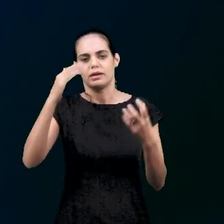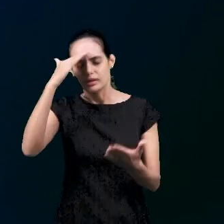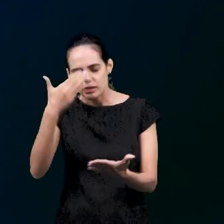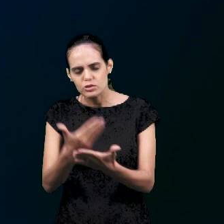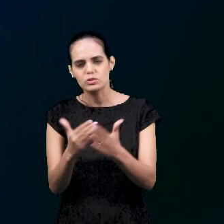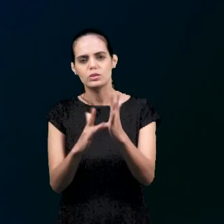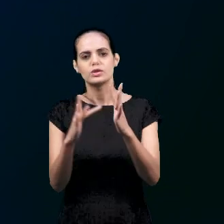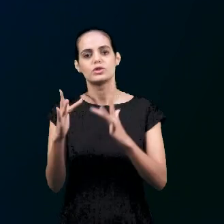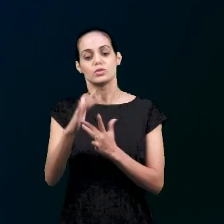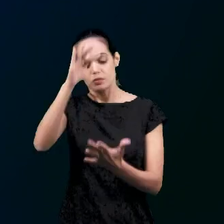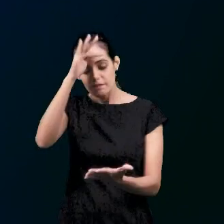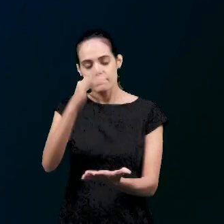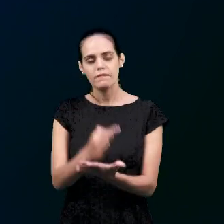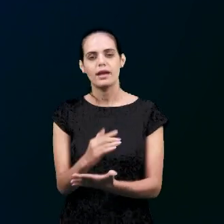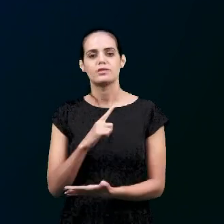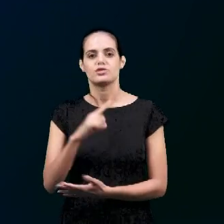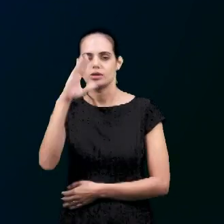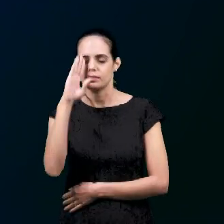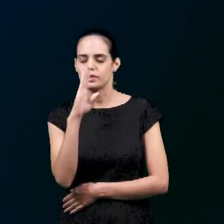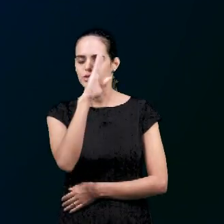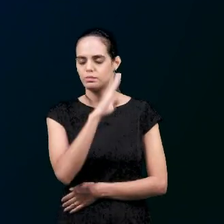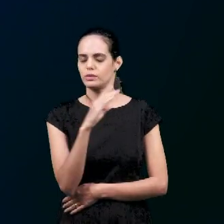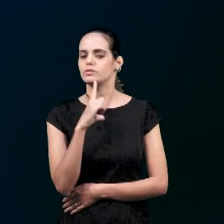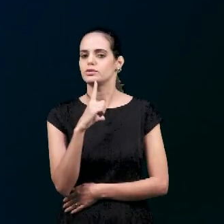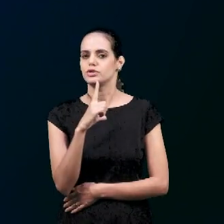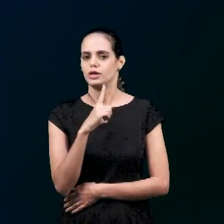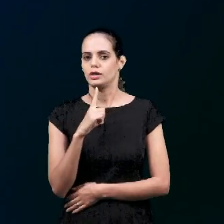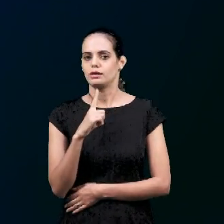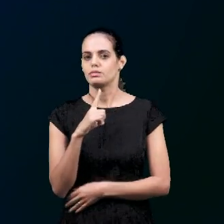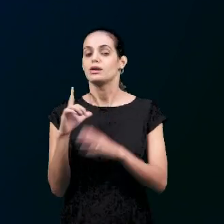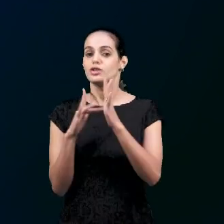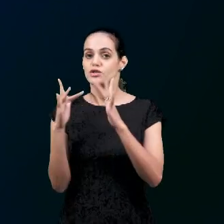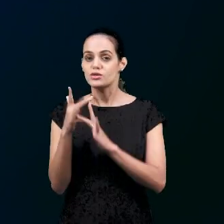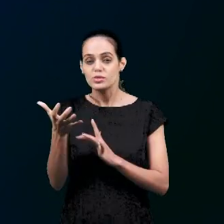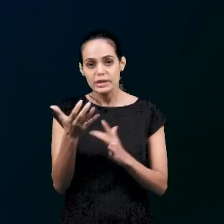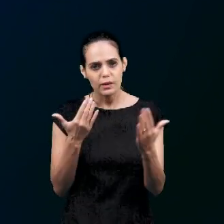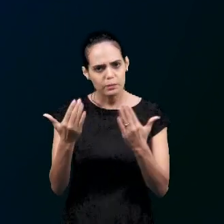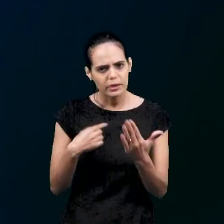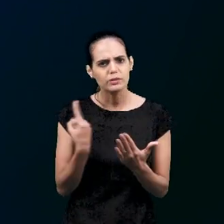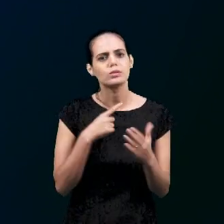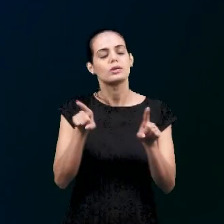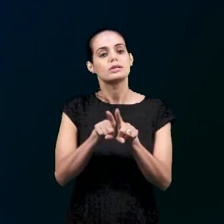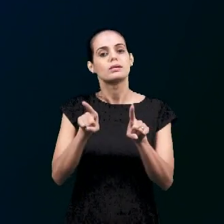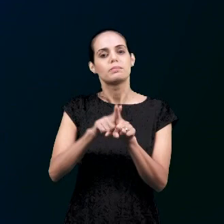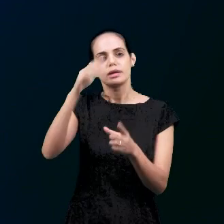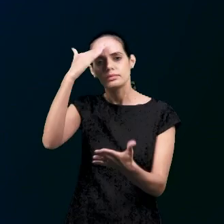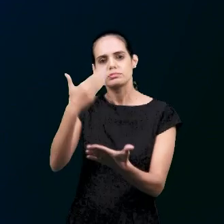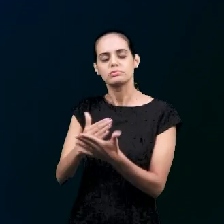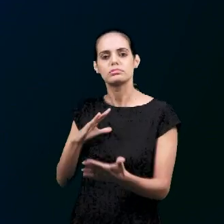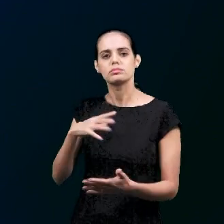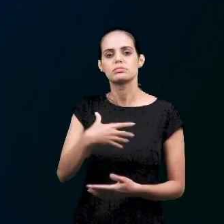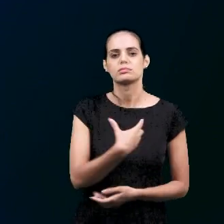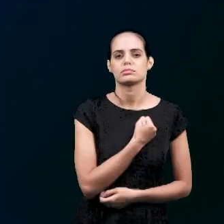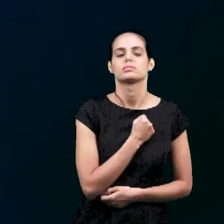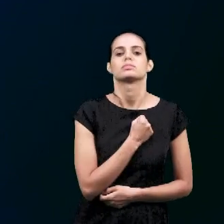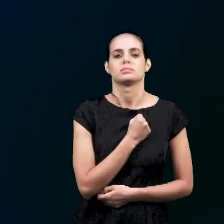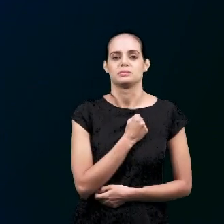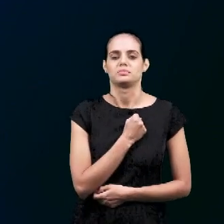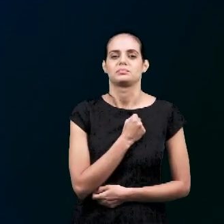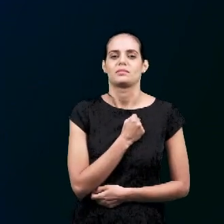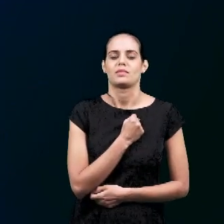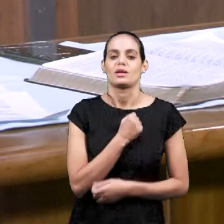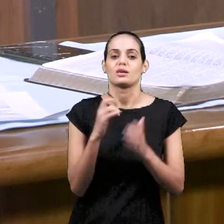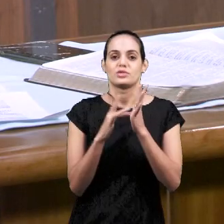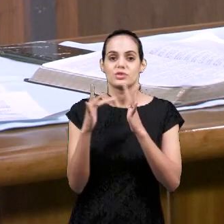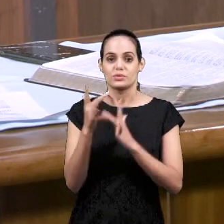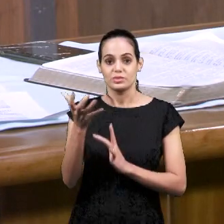honoré Bartimée parce qu'il avait la foi. Et Jésus veut cela de nous. Il veut que nous croyions qu'il est le seul qui peut nous sauver des